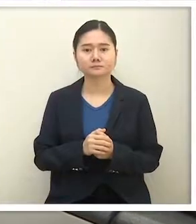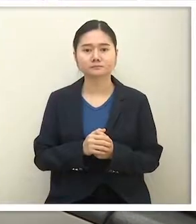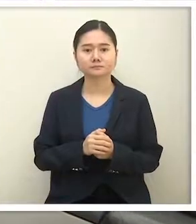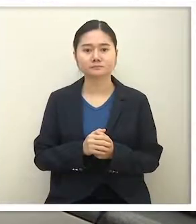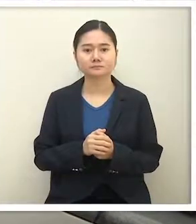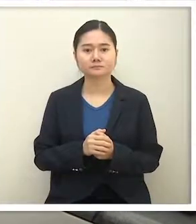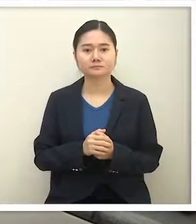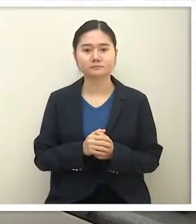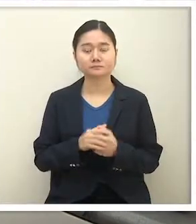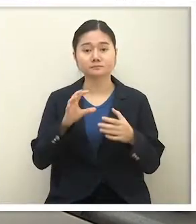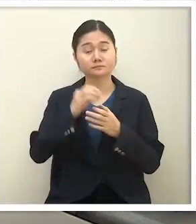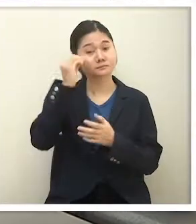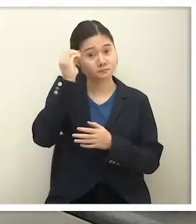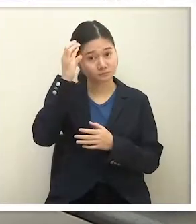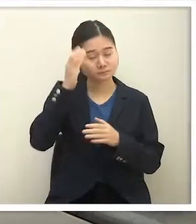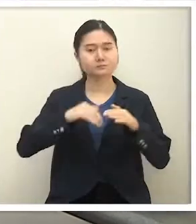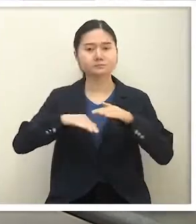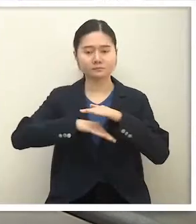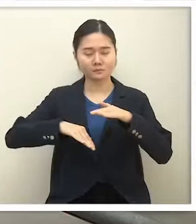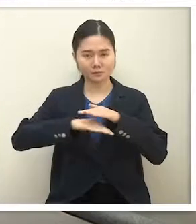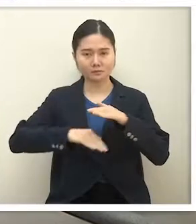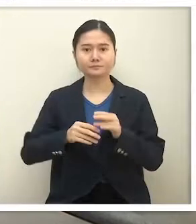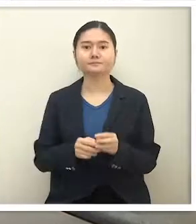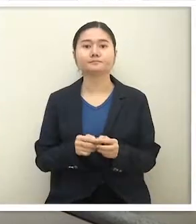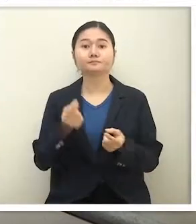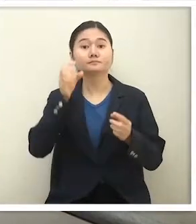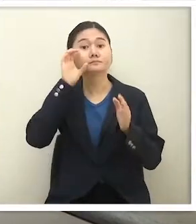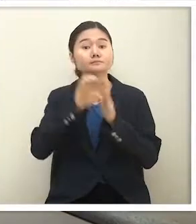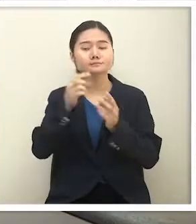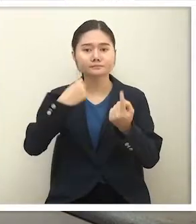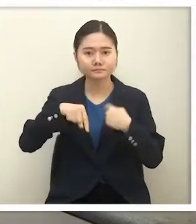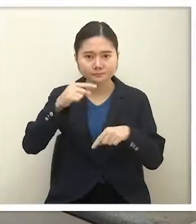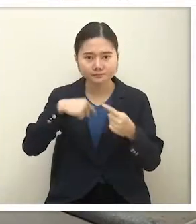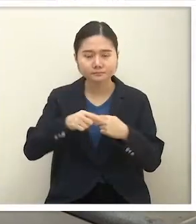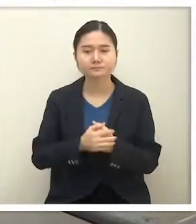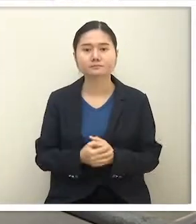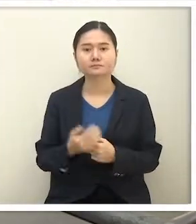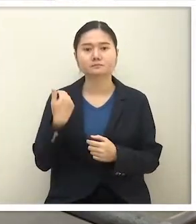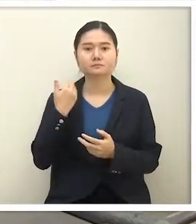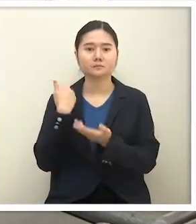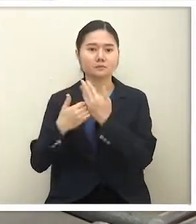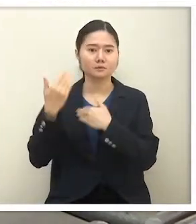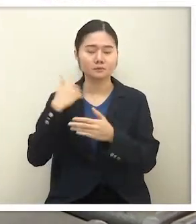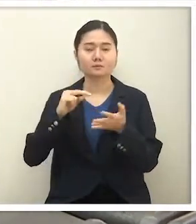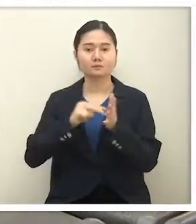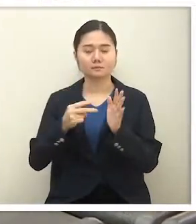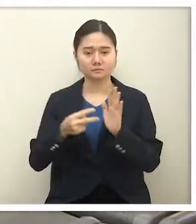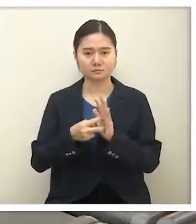อันที่หนึ่งเกี่ยวกับความรู้พื้นฐานของแอนิเมชันไงครับใช่ไหมที่เป็นประวัติความหม